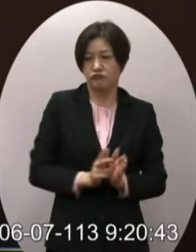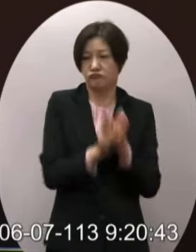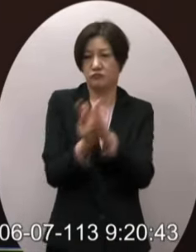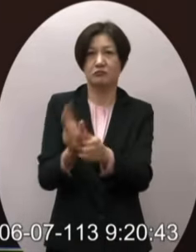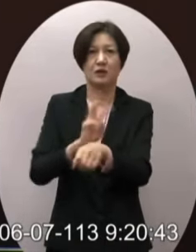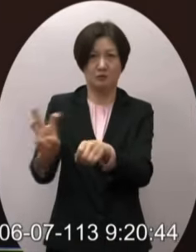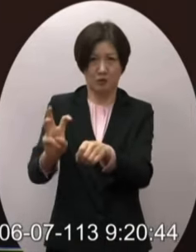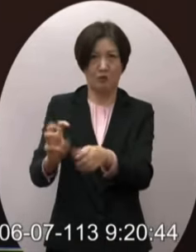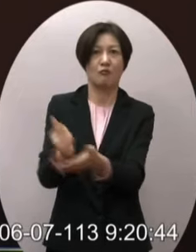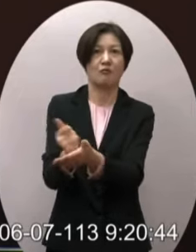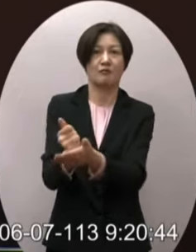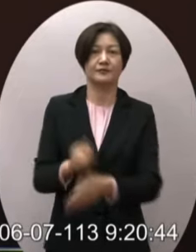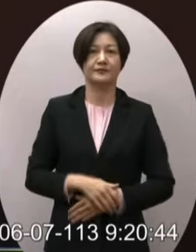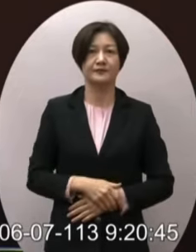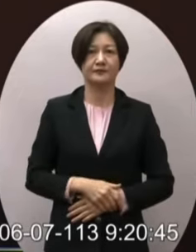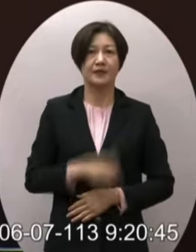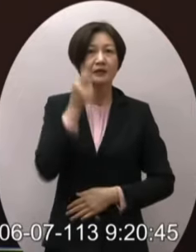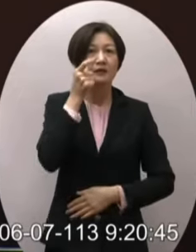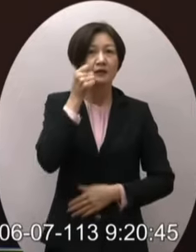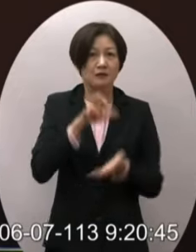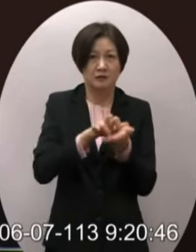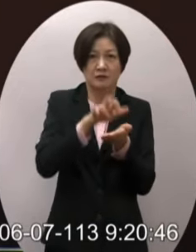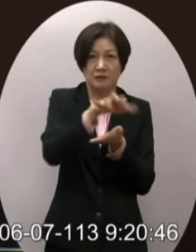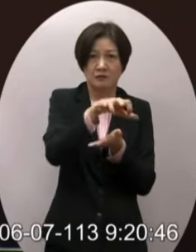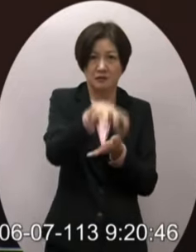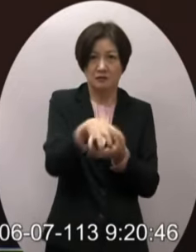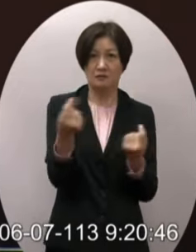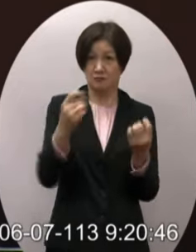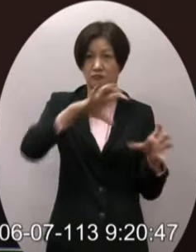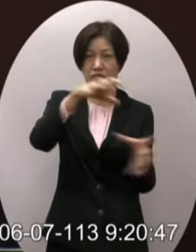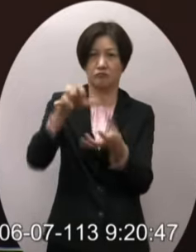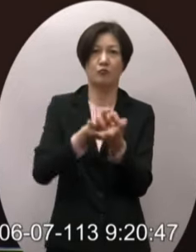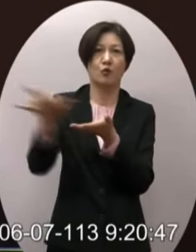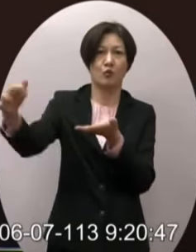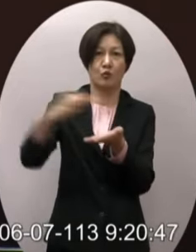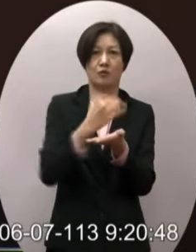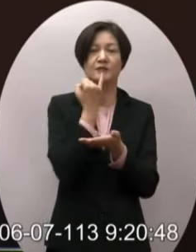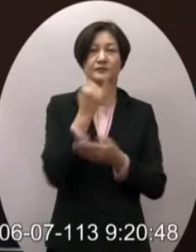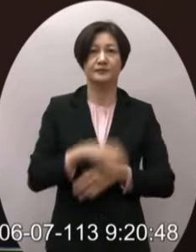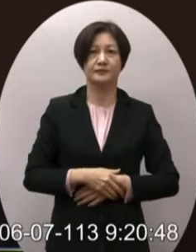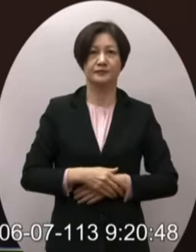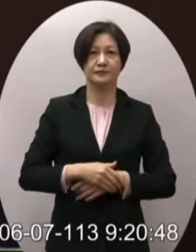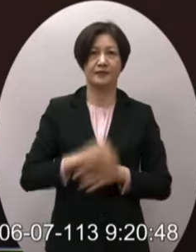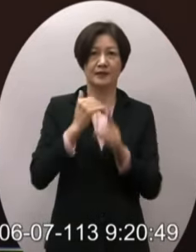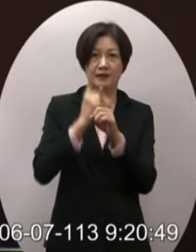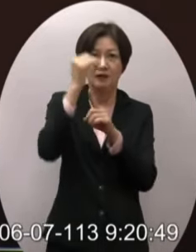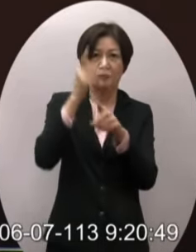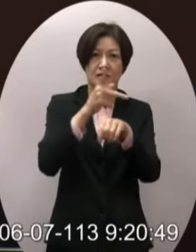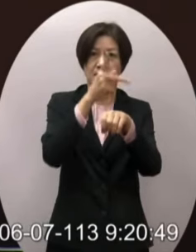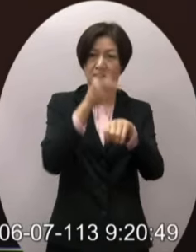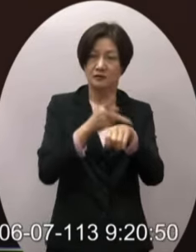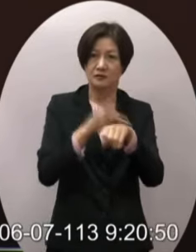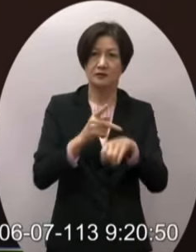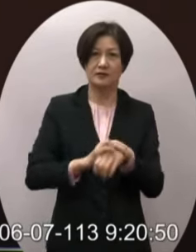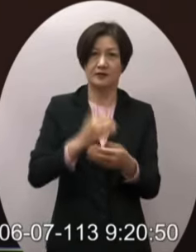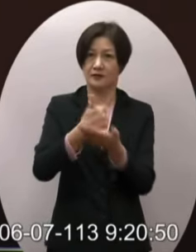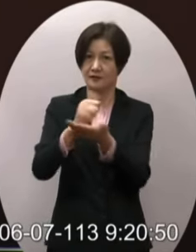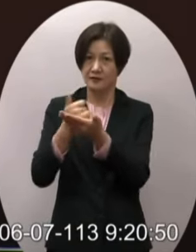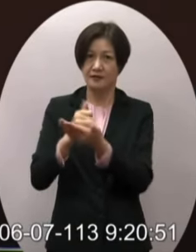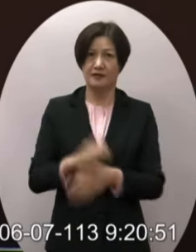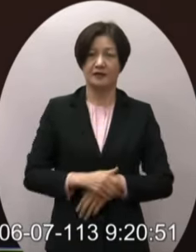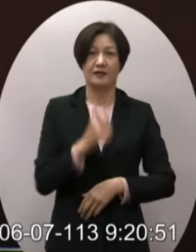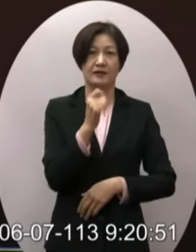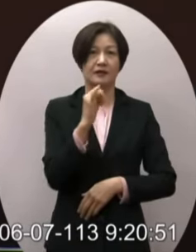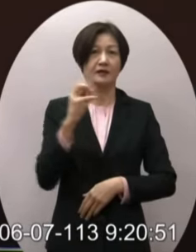就可以到达。同时，台南机场也是个国际机场，高科技产业需要的国际货运、air